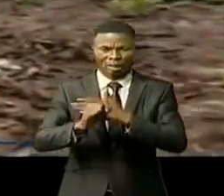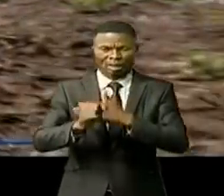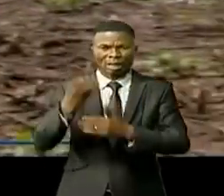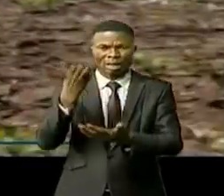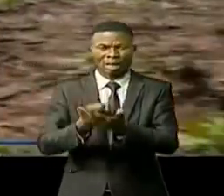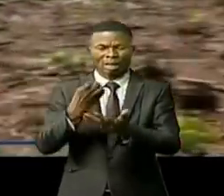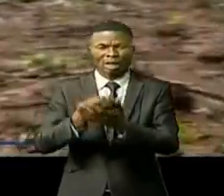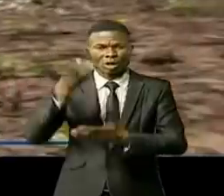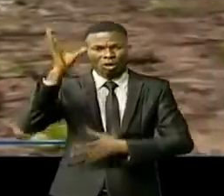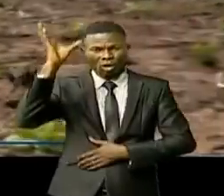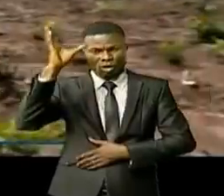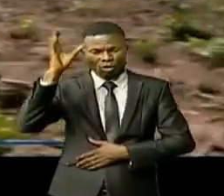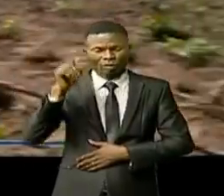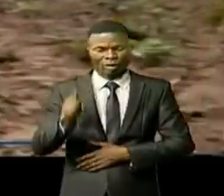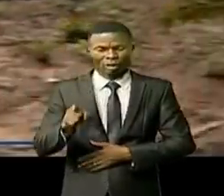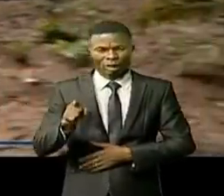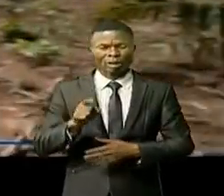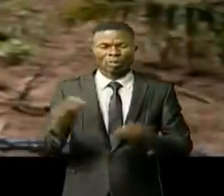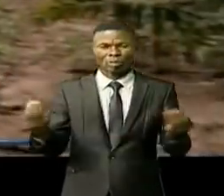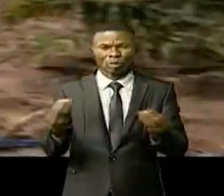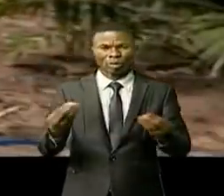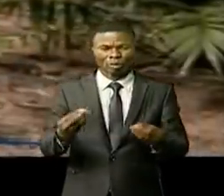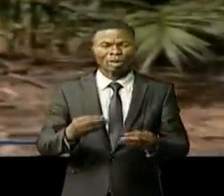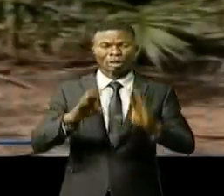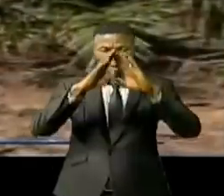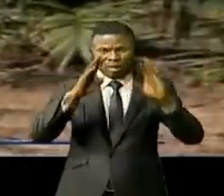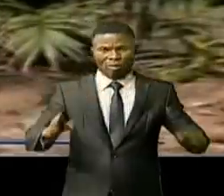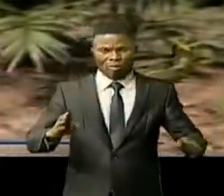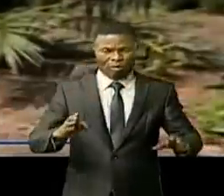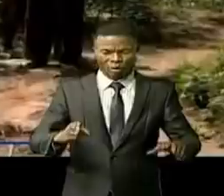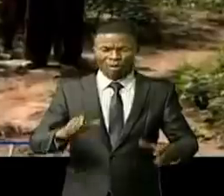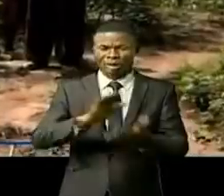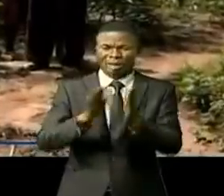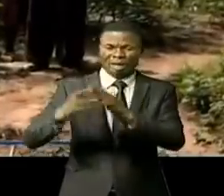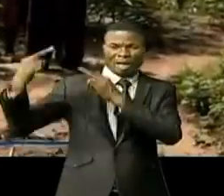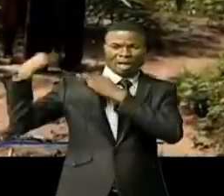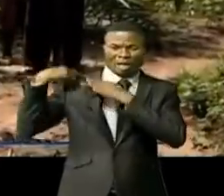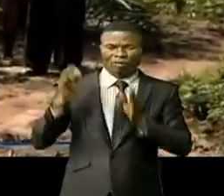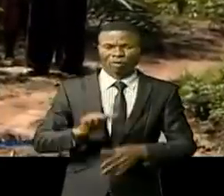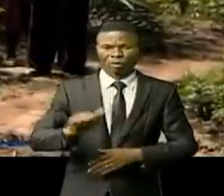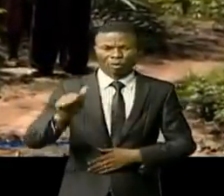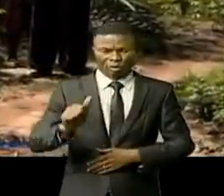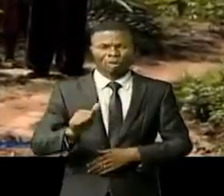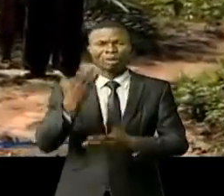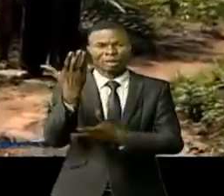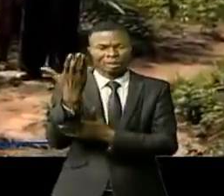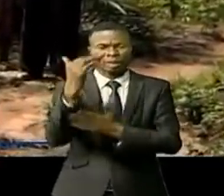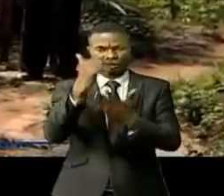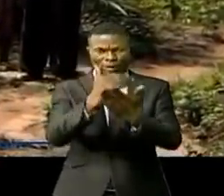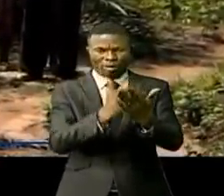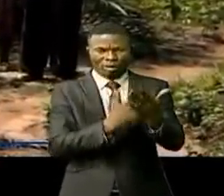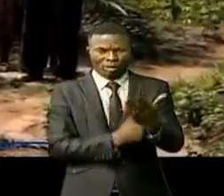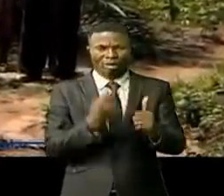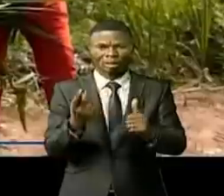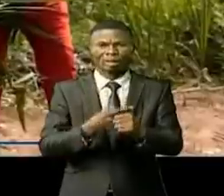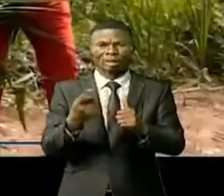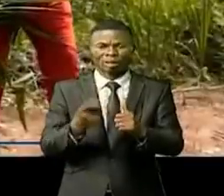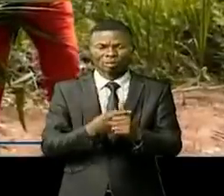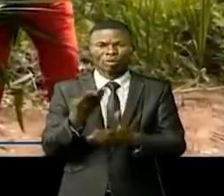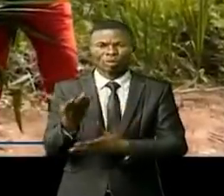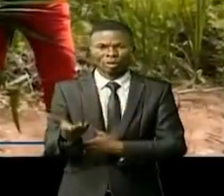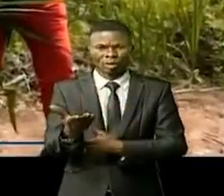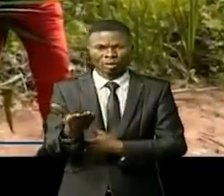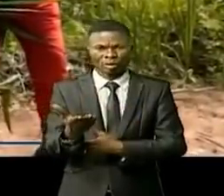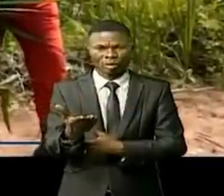l'économie rurale ProADER, afin que les ménages s'en approprient. Des recommandations ont été formulées. Il s'agit entre autres